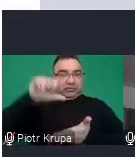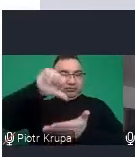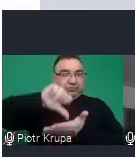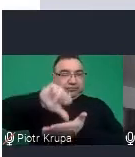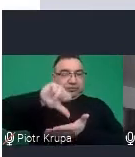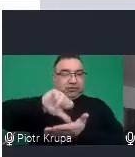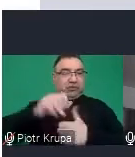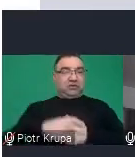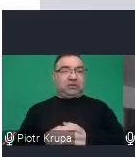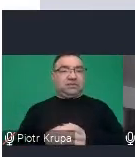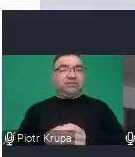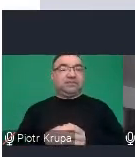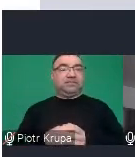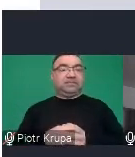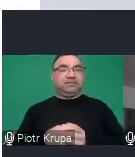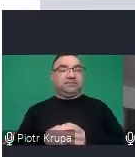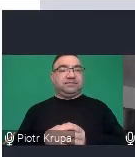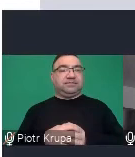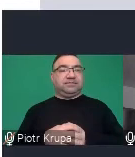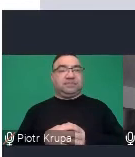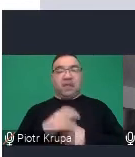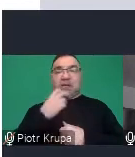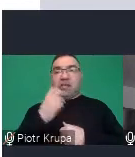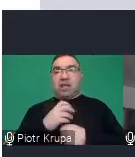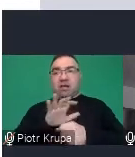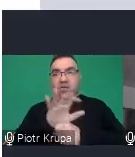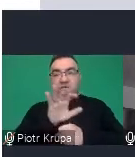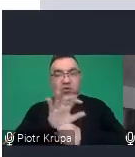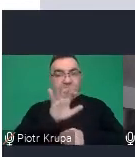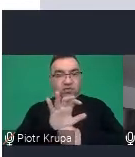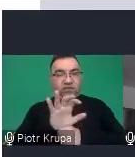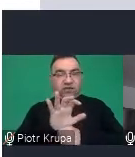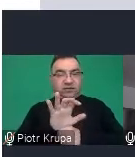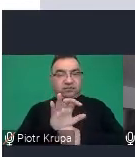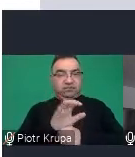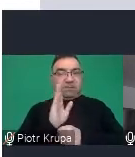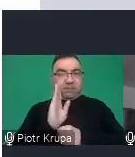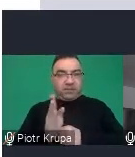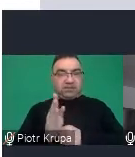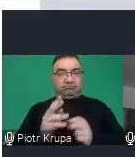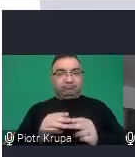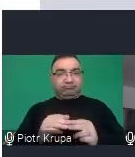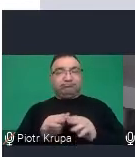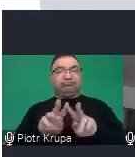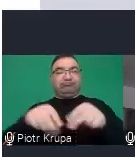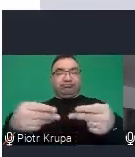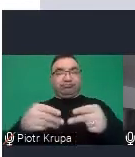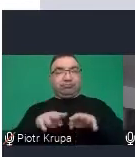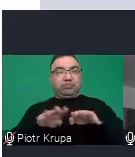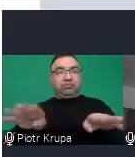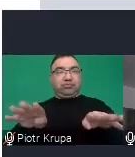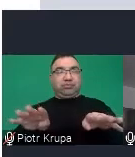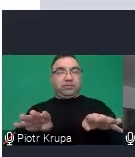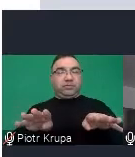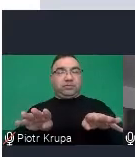Mątwy i energia wyprodukowana z pomp ciepła będzie dostarczana do odbiorcy końcowego